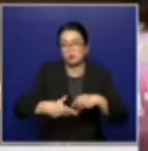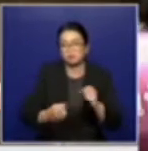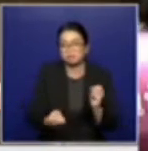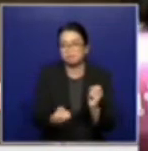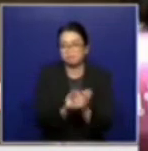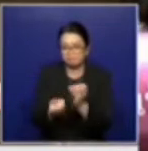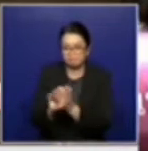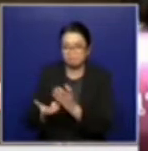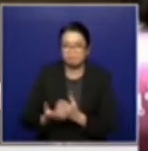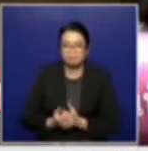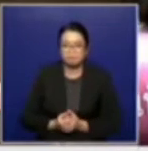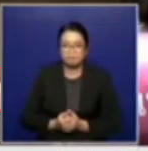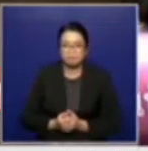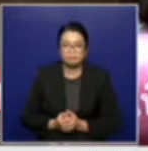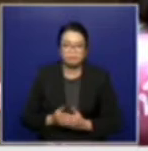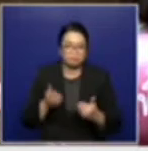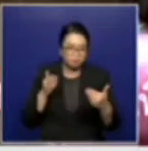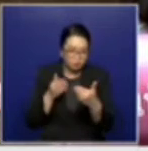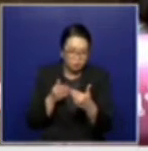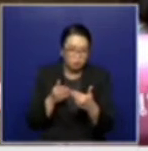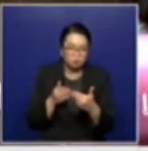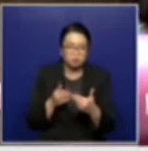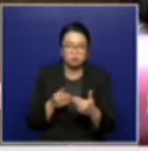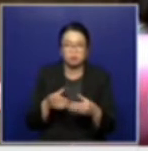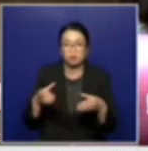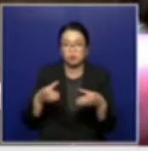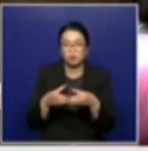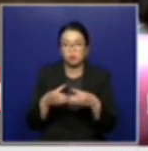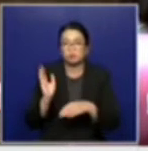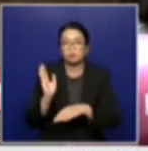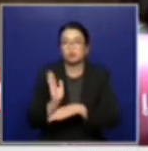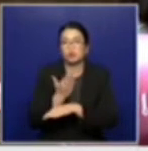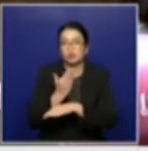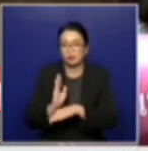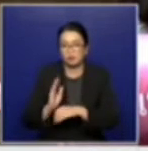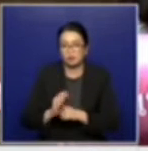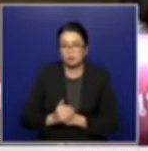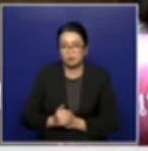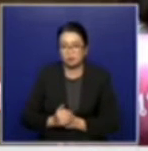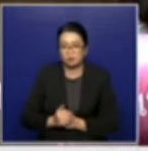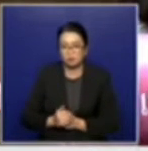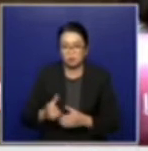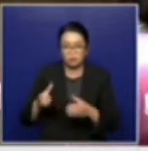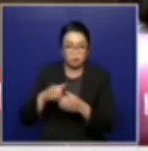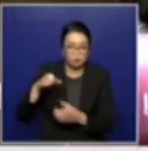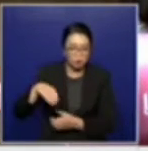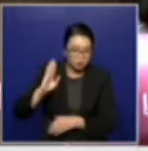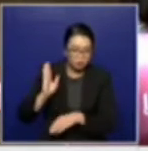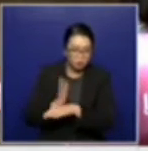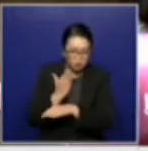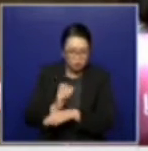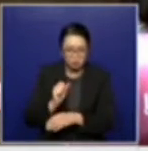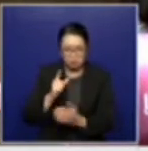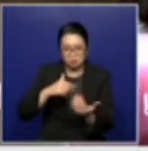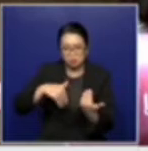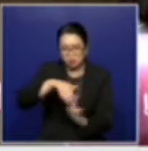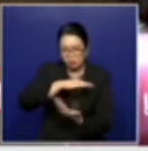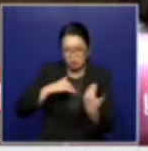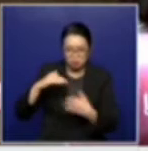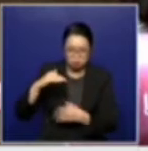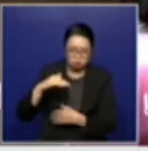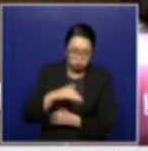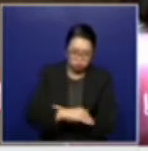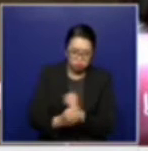ประชาชนโดยเฉพาะในภาคธุรกิจความเดือดร้อนทางเศรษฐกิจซึ่งเกิดจากวิกฤต